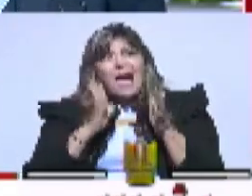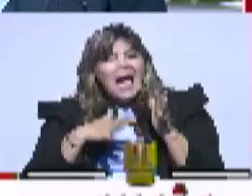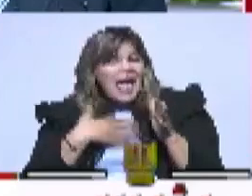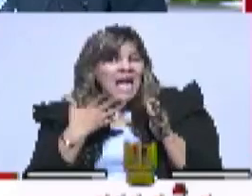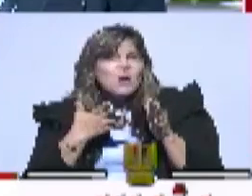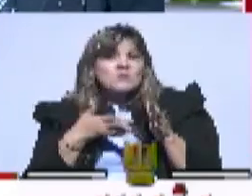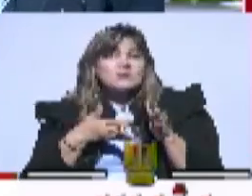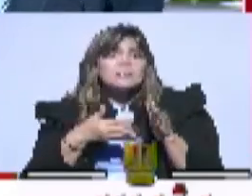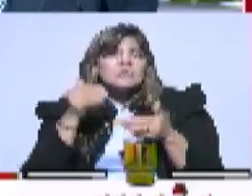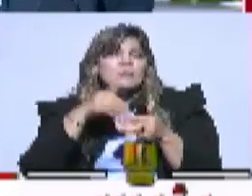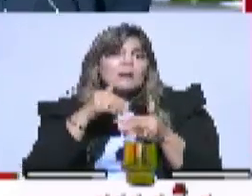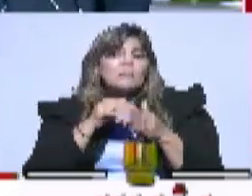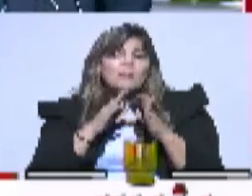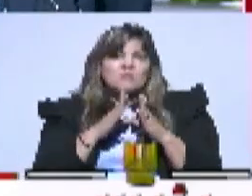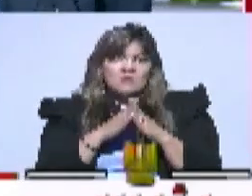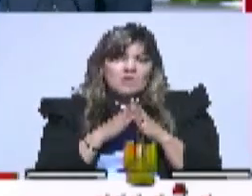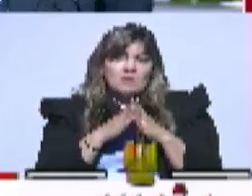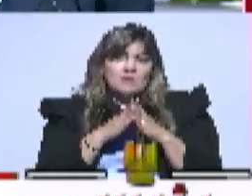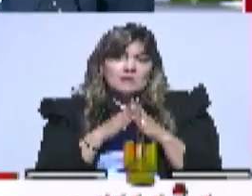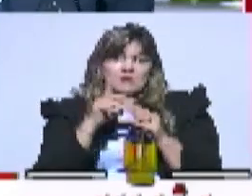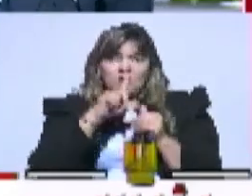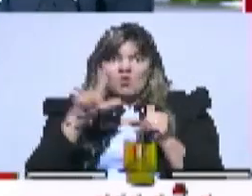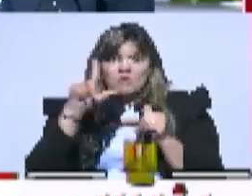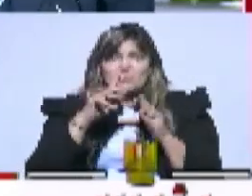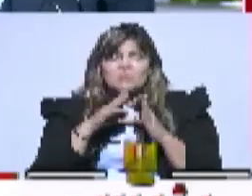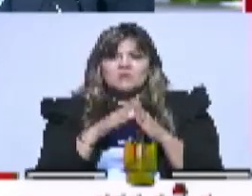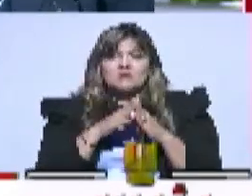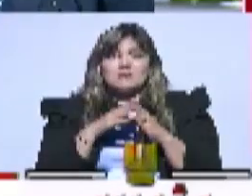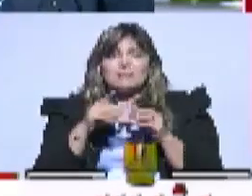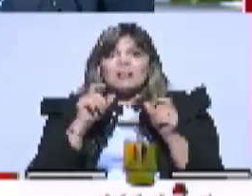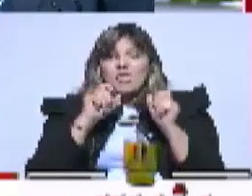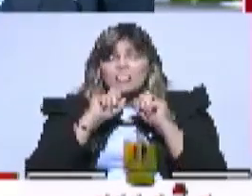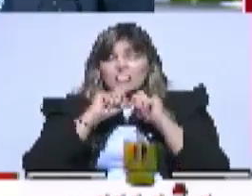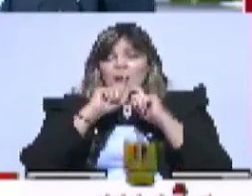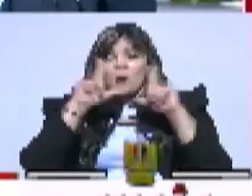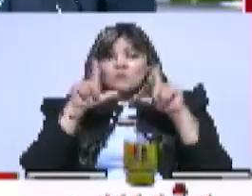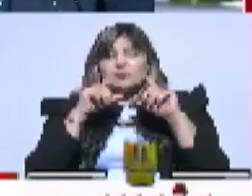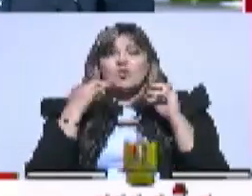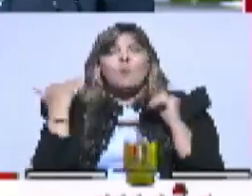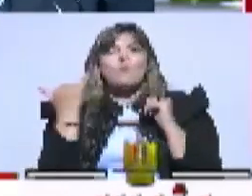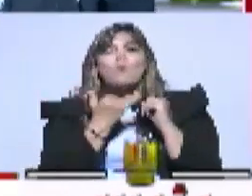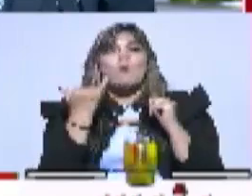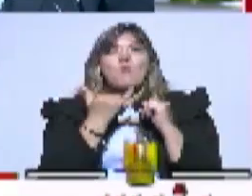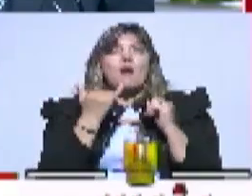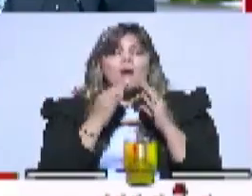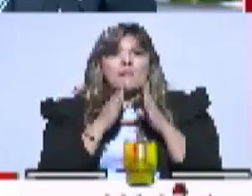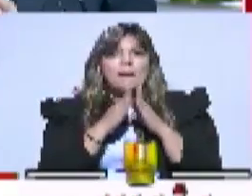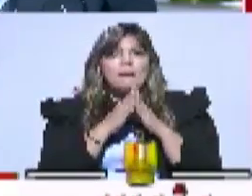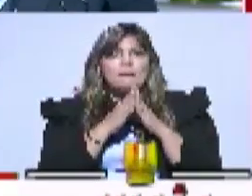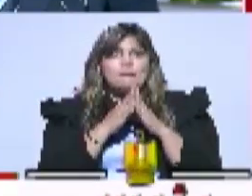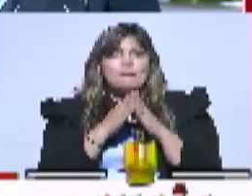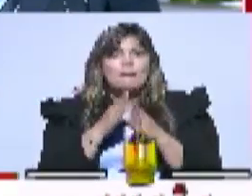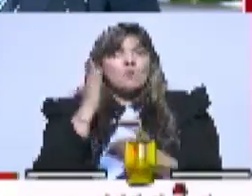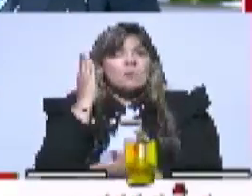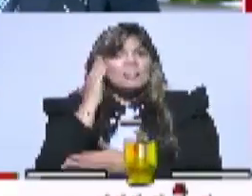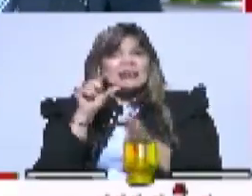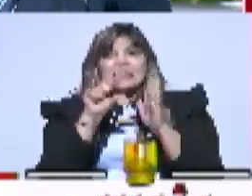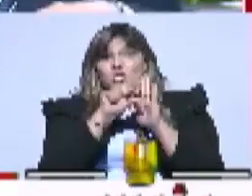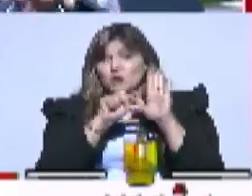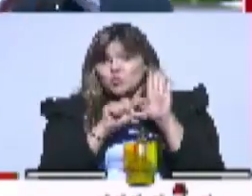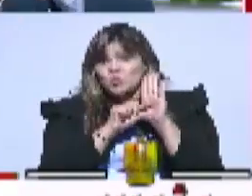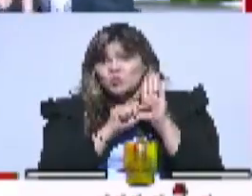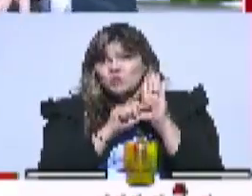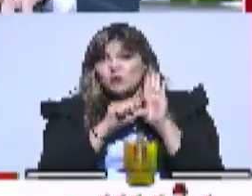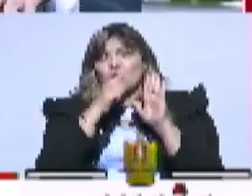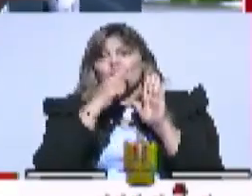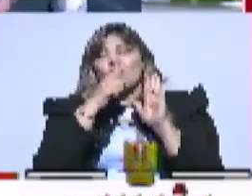يترشح، صح. وبالتالي اللي حضرتك قلته ده توضيح مهم جدا، وترسيخ لمبدأ أن الدستور